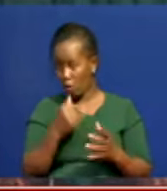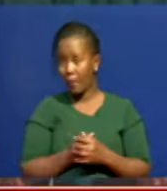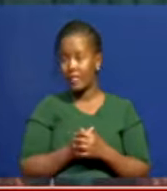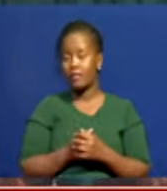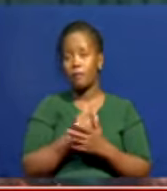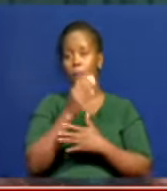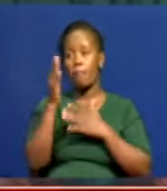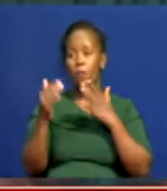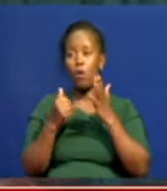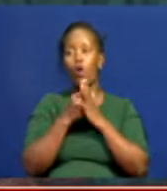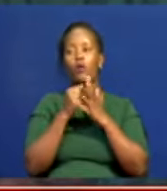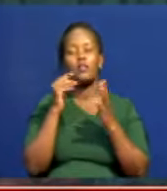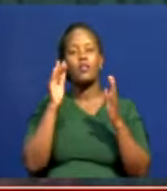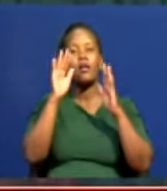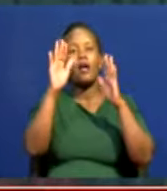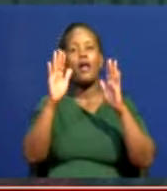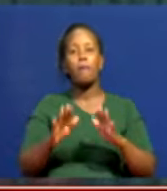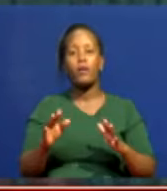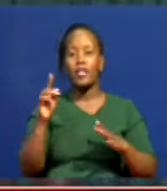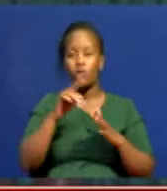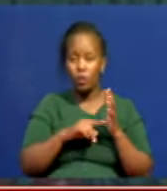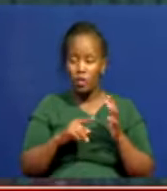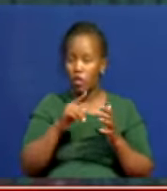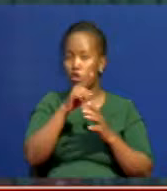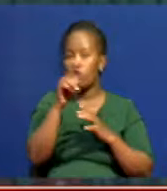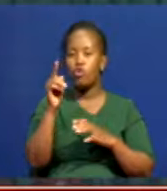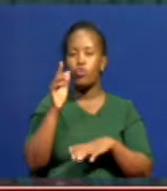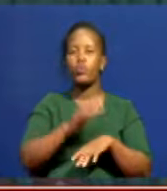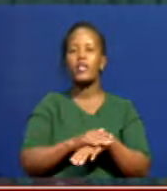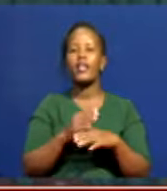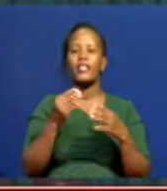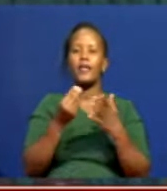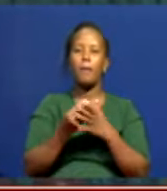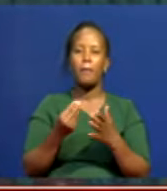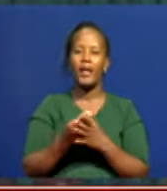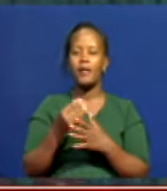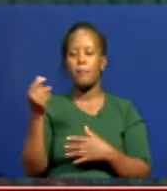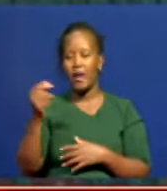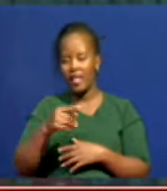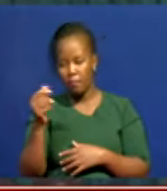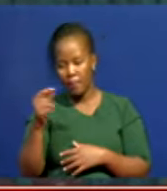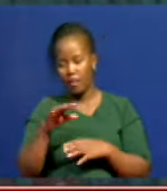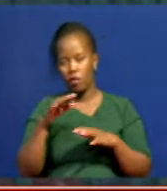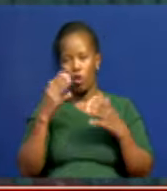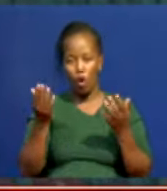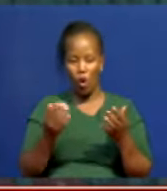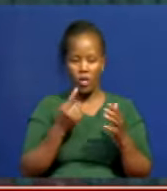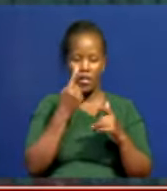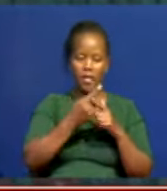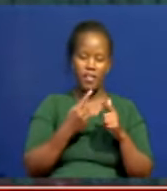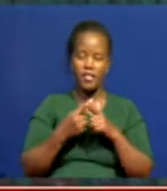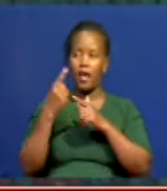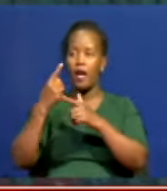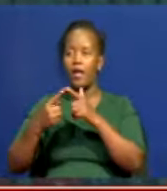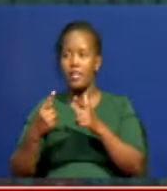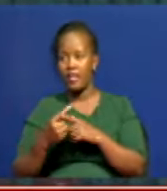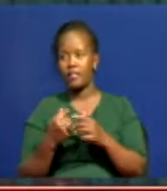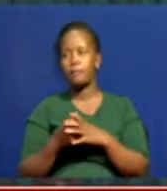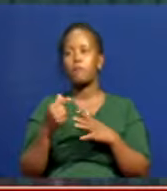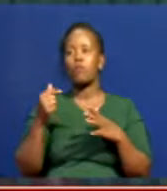inafaa mupate pesa kila mwezi ama kila mwaka. So mimi nitafanya